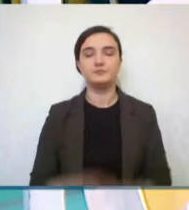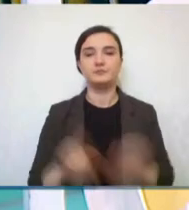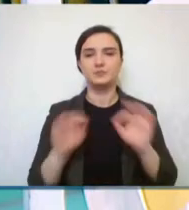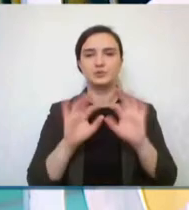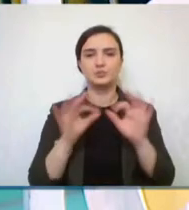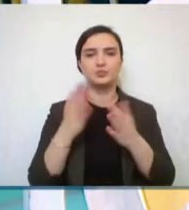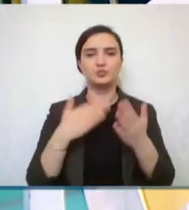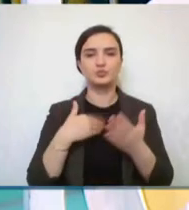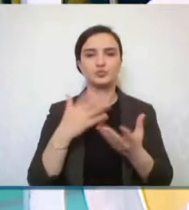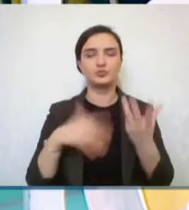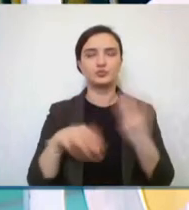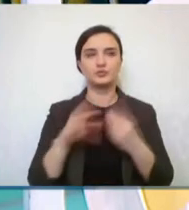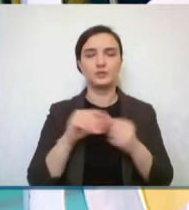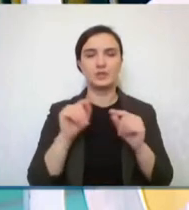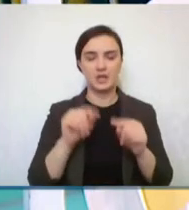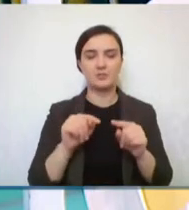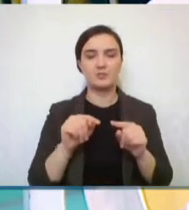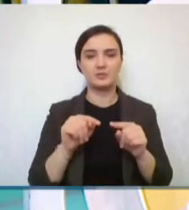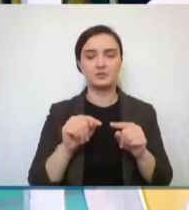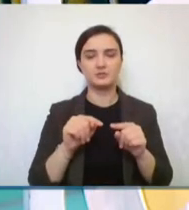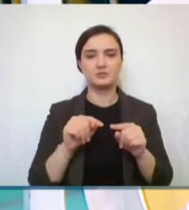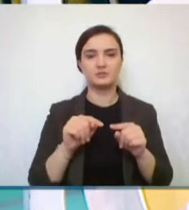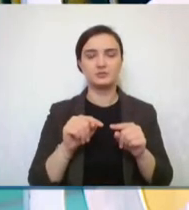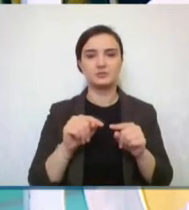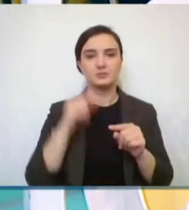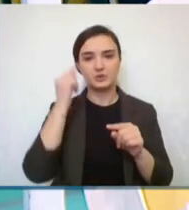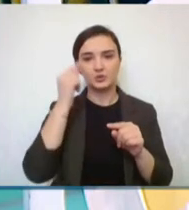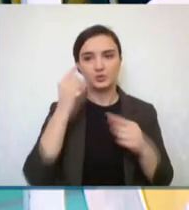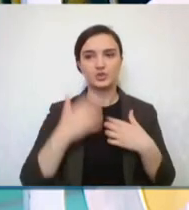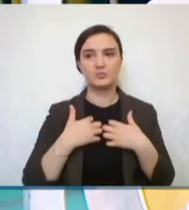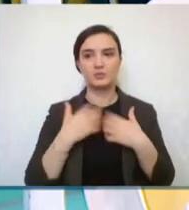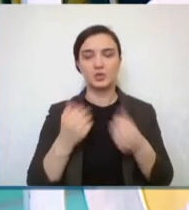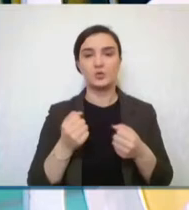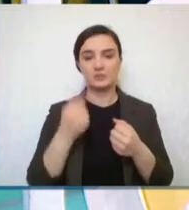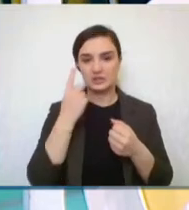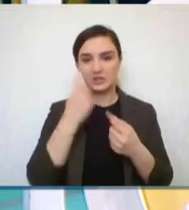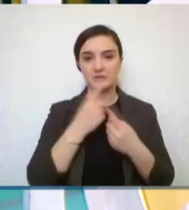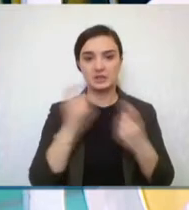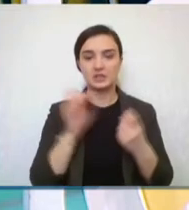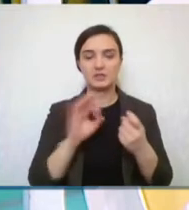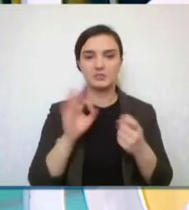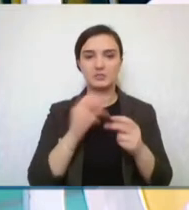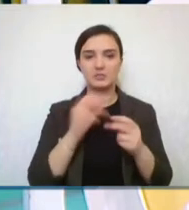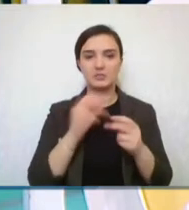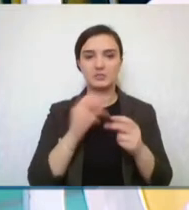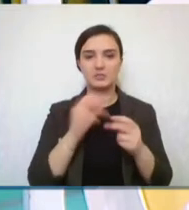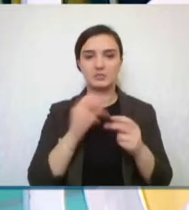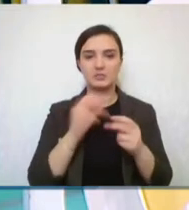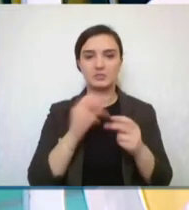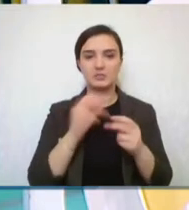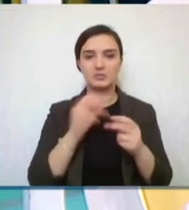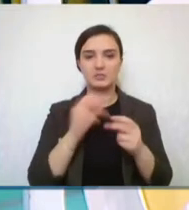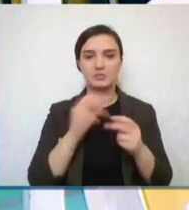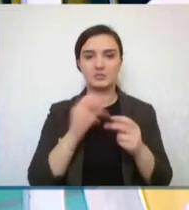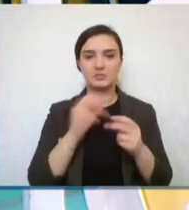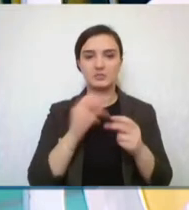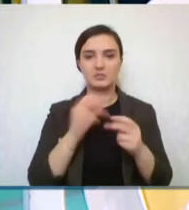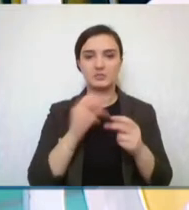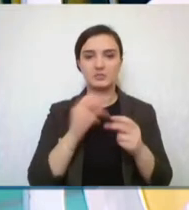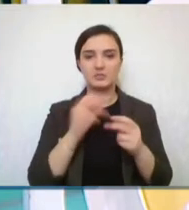ამ კუთხით ფსიქიკური ჯანმრთელობის გაფრთხილებაზე, ისიც უნდა ვიცოდეთ რომ შიშს და